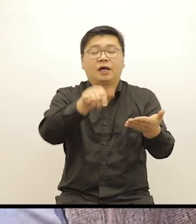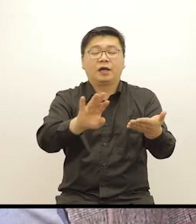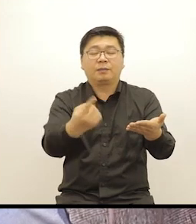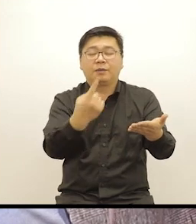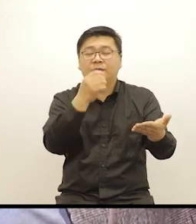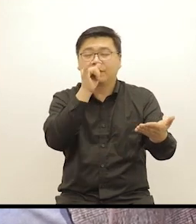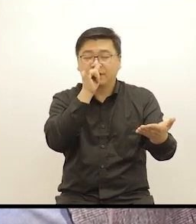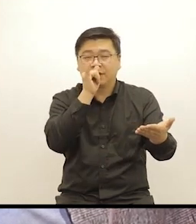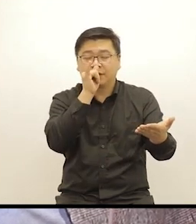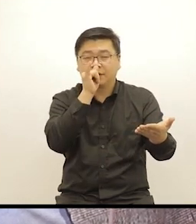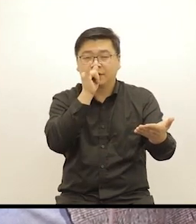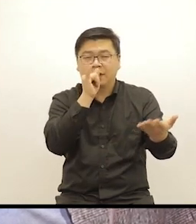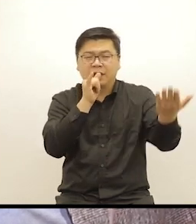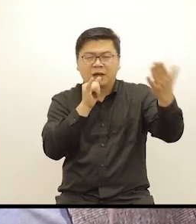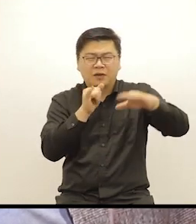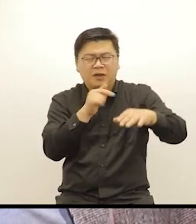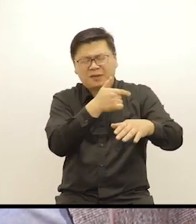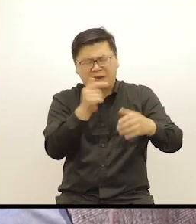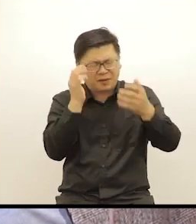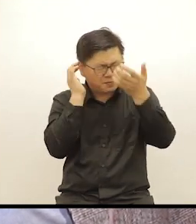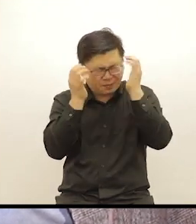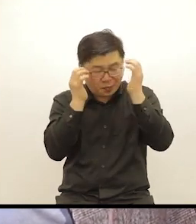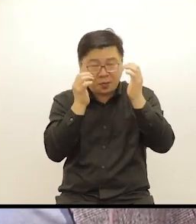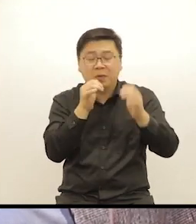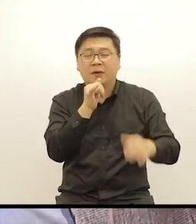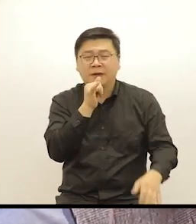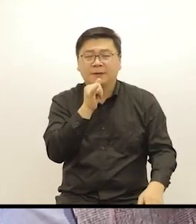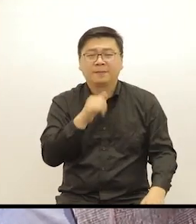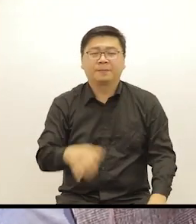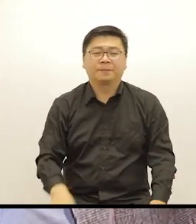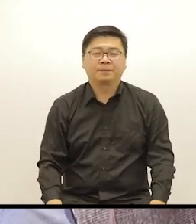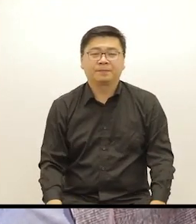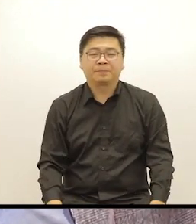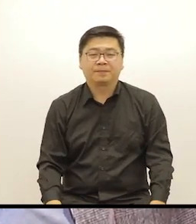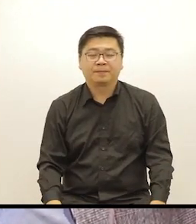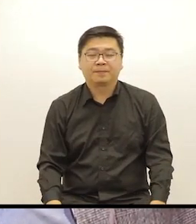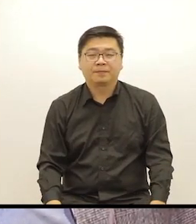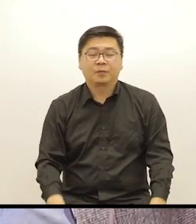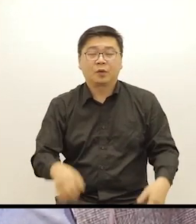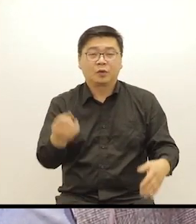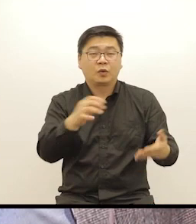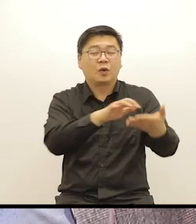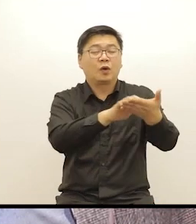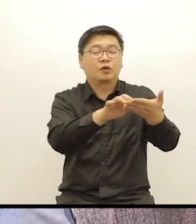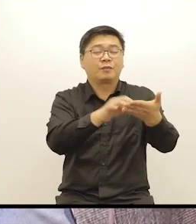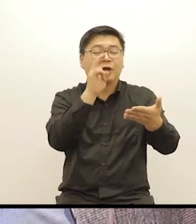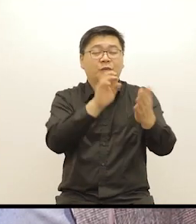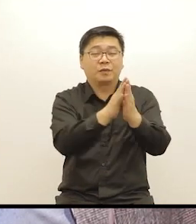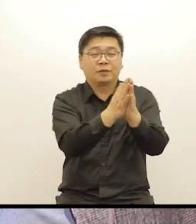악보가 상당히 복잡하거든요. 네. 그리고 그 점자 악보를